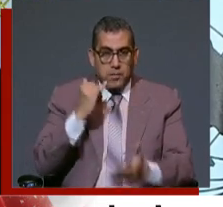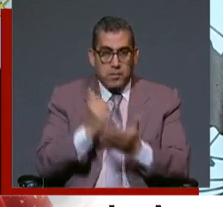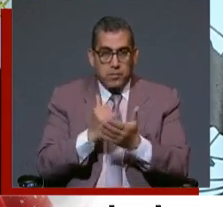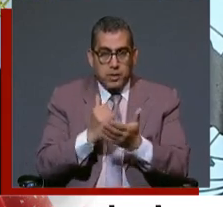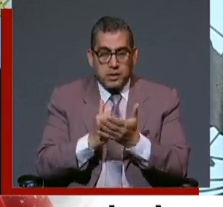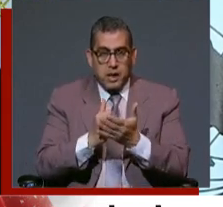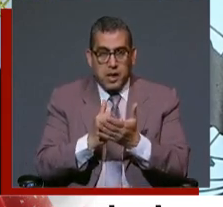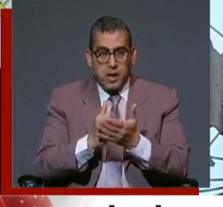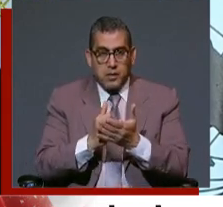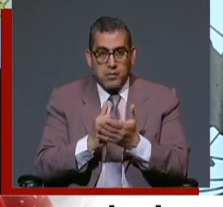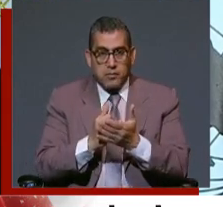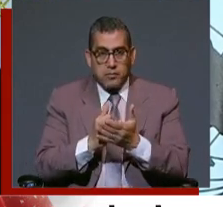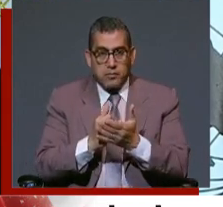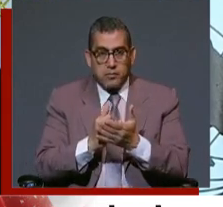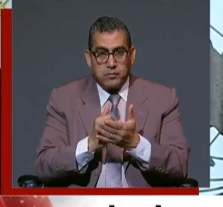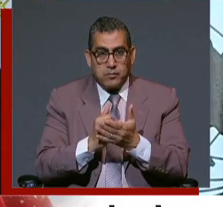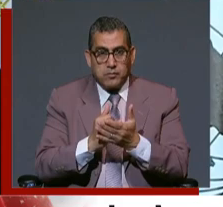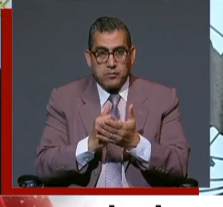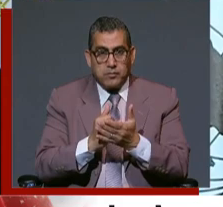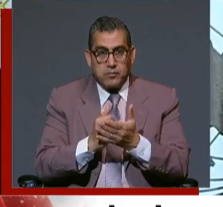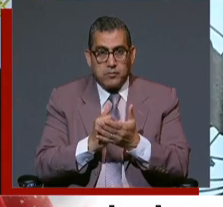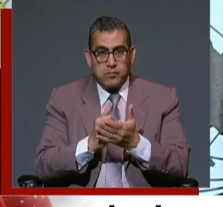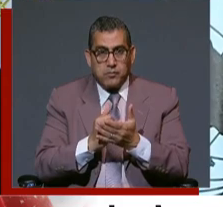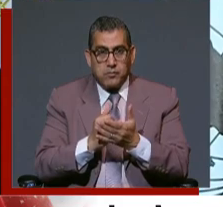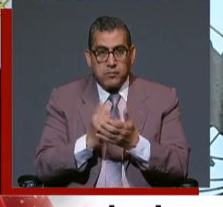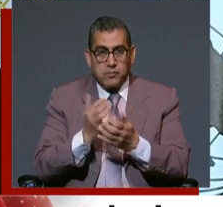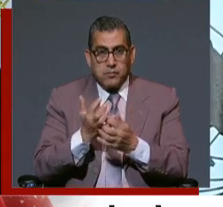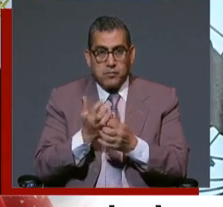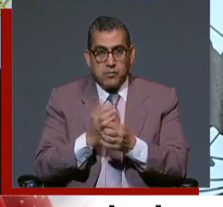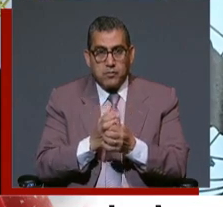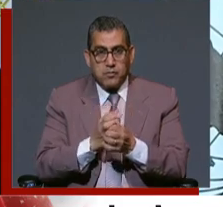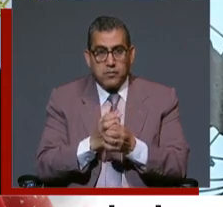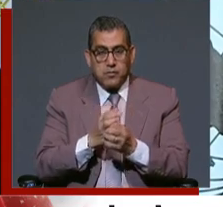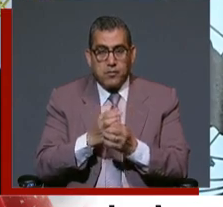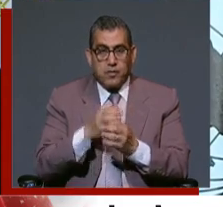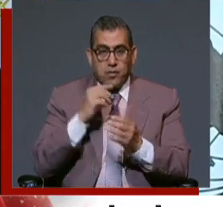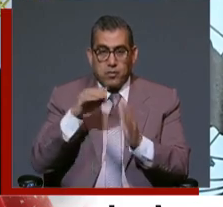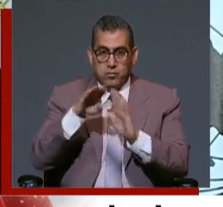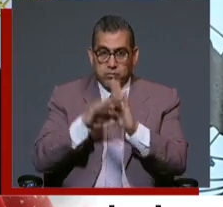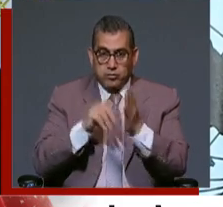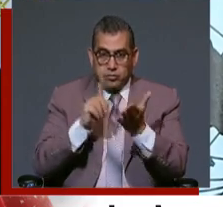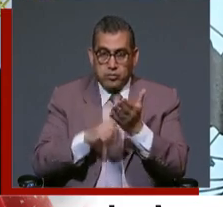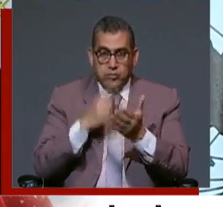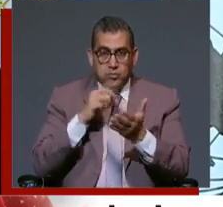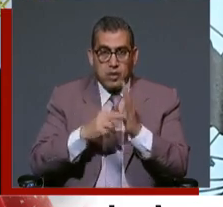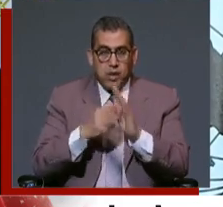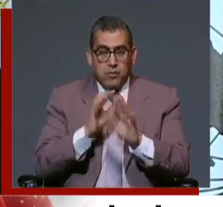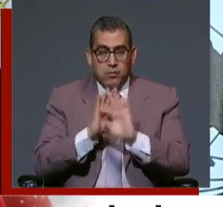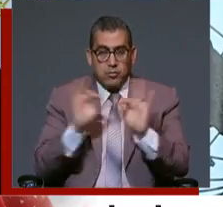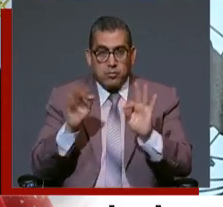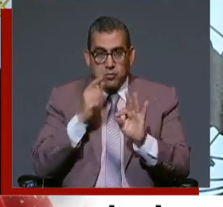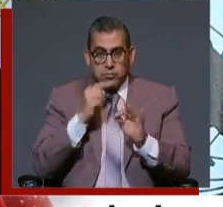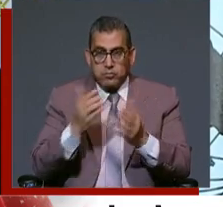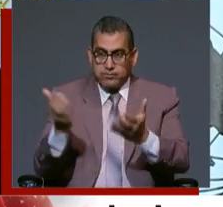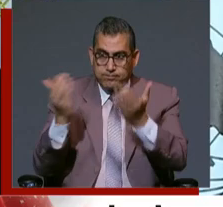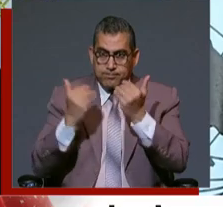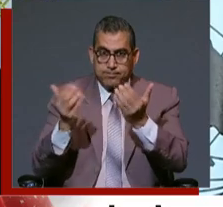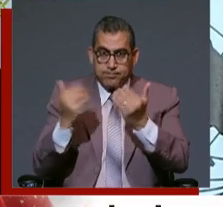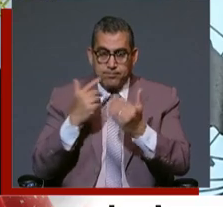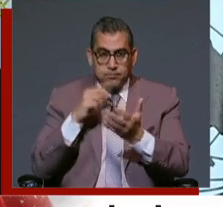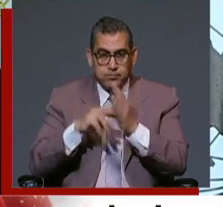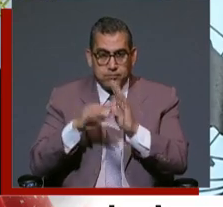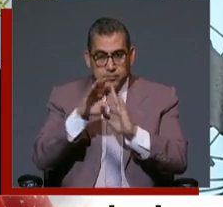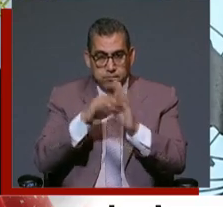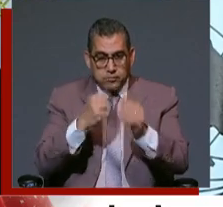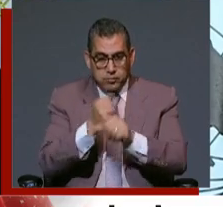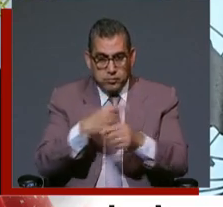أن أؤيد خطاب الأمين العام للمتحدة ونداءه لتعبئة آلية